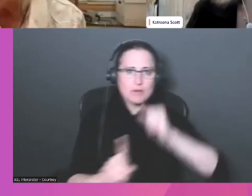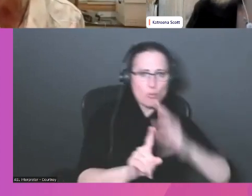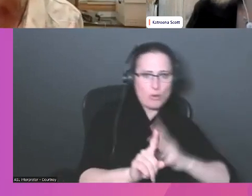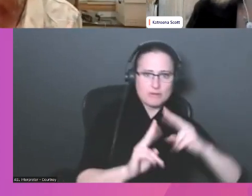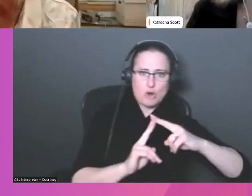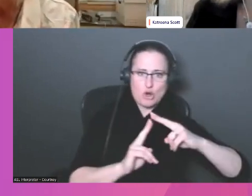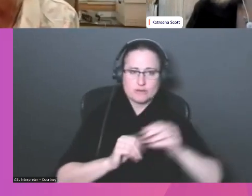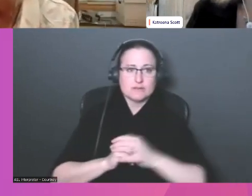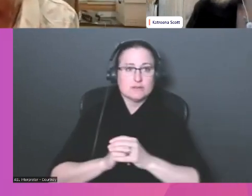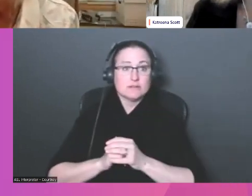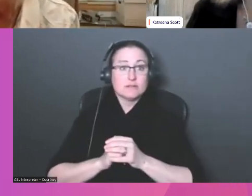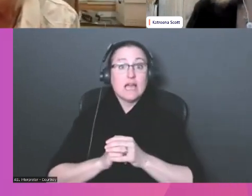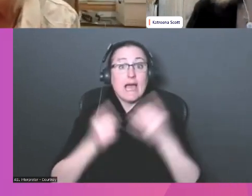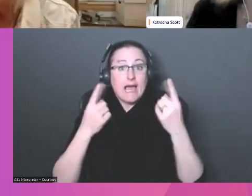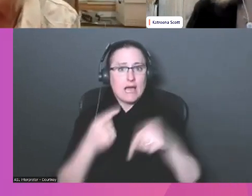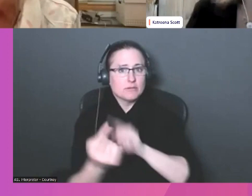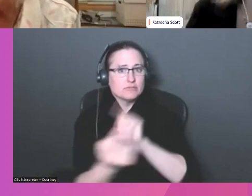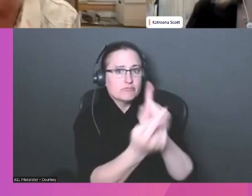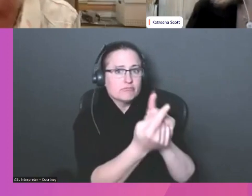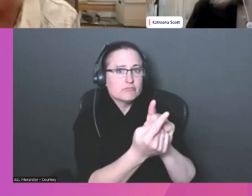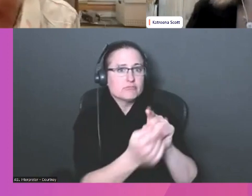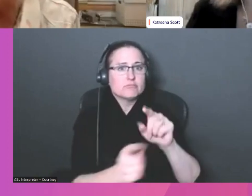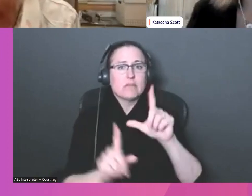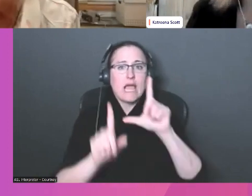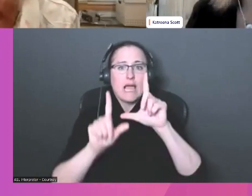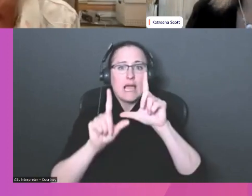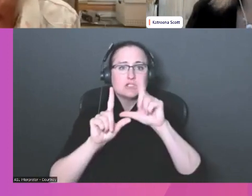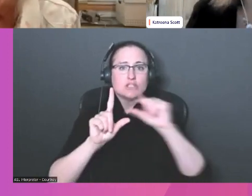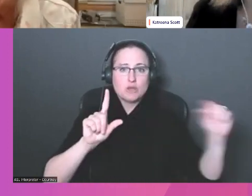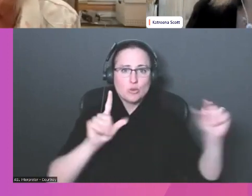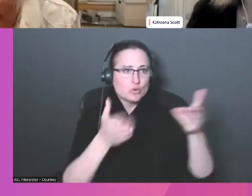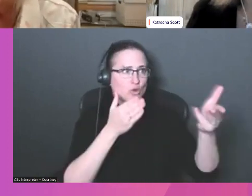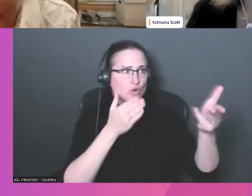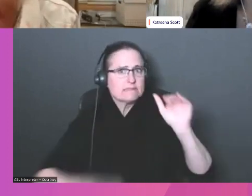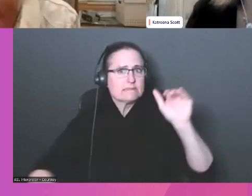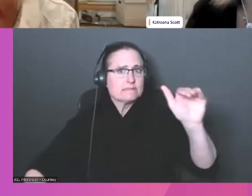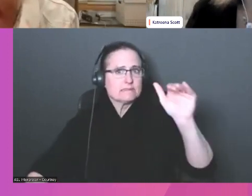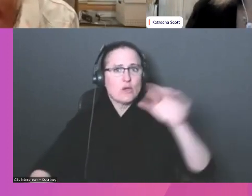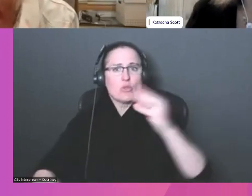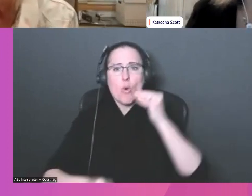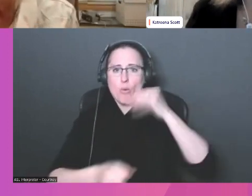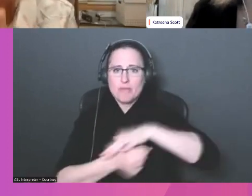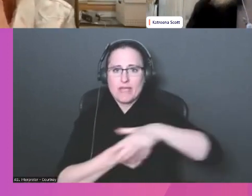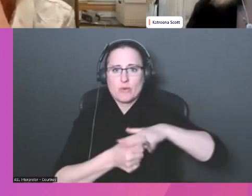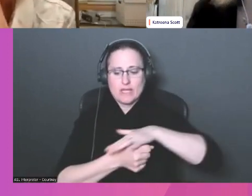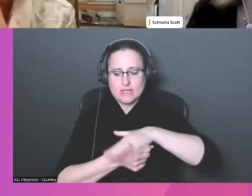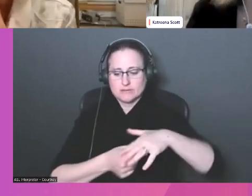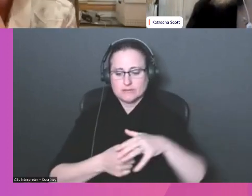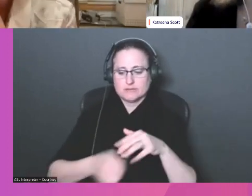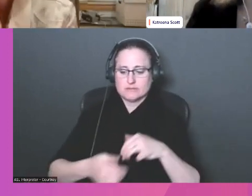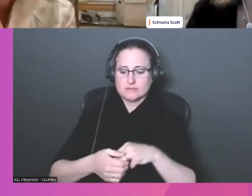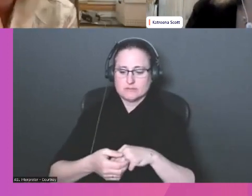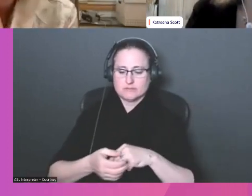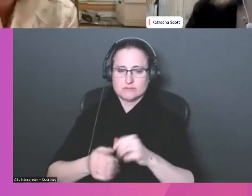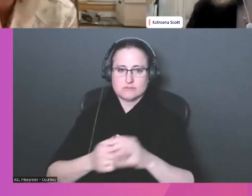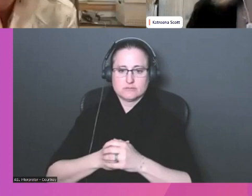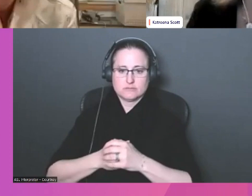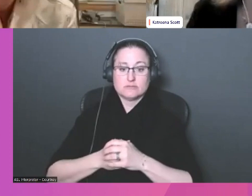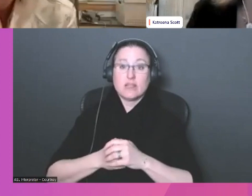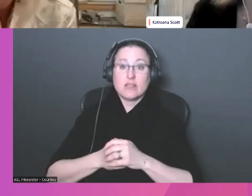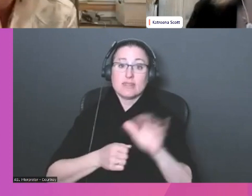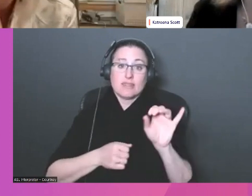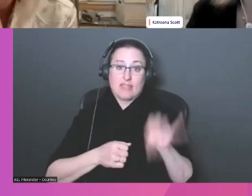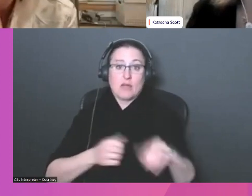données. Et souvent, elles ne vont pas se pencher sur des programmes de violence conjugale, elles vont plutôt se tourner vers les services pour